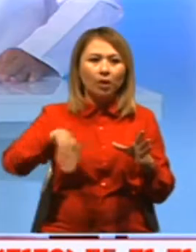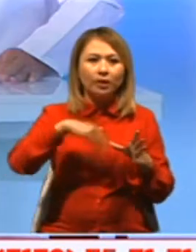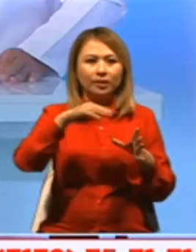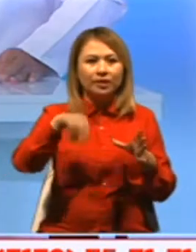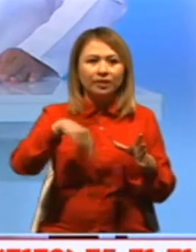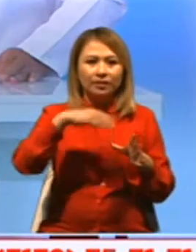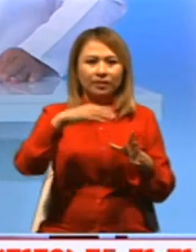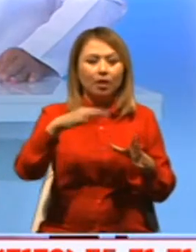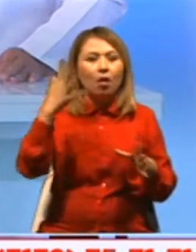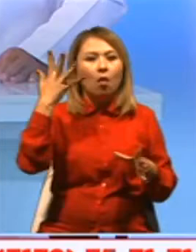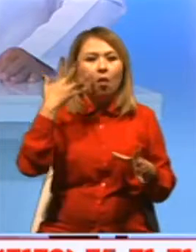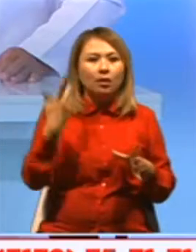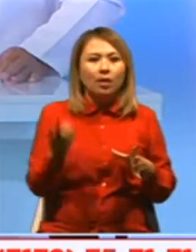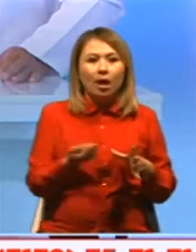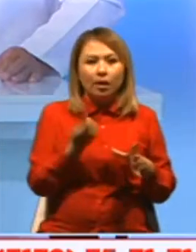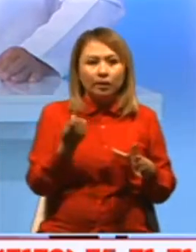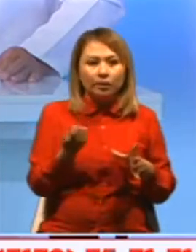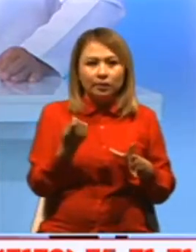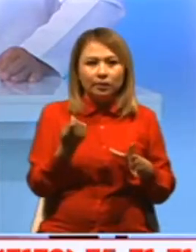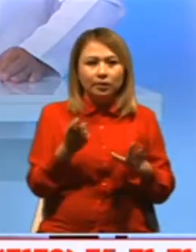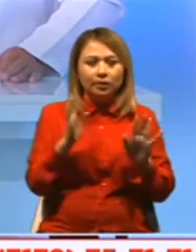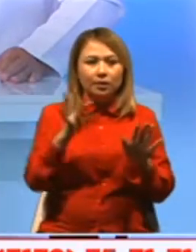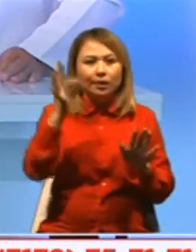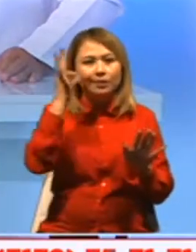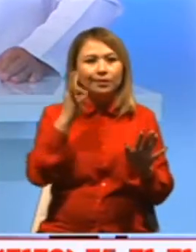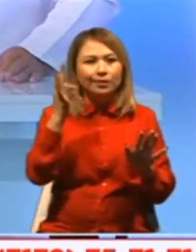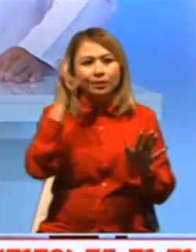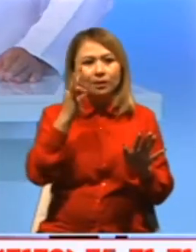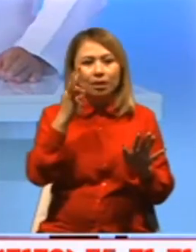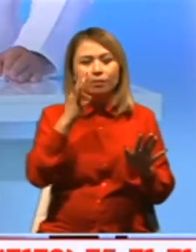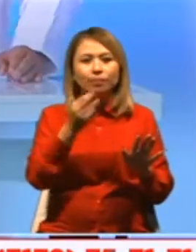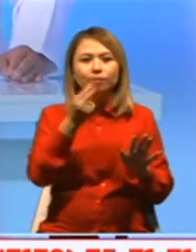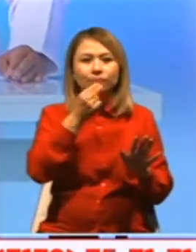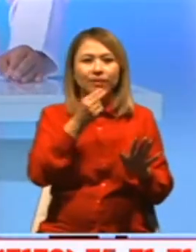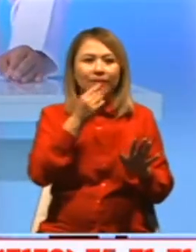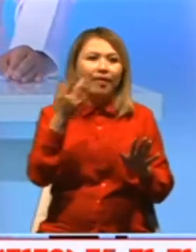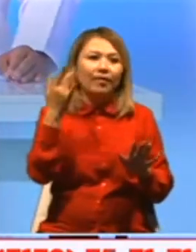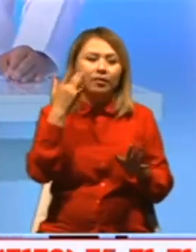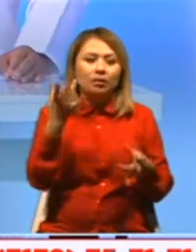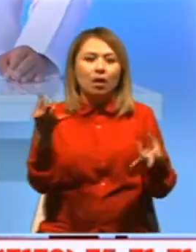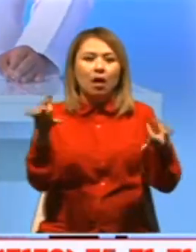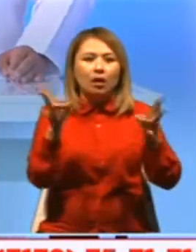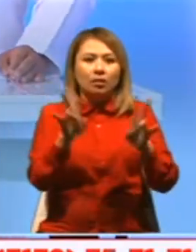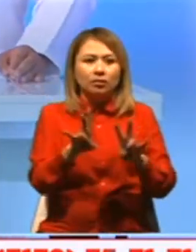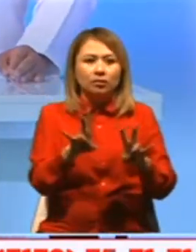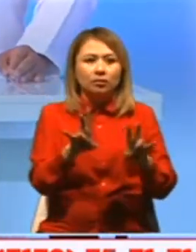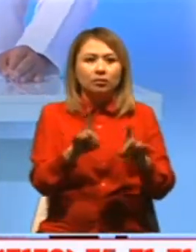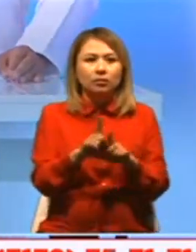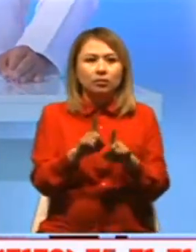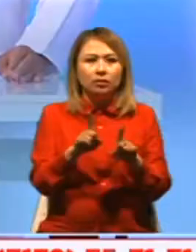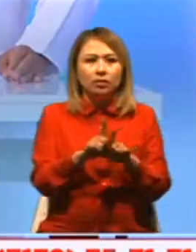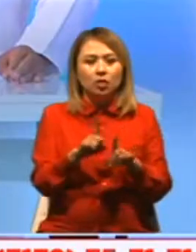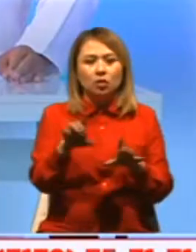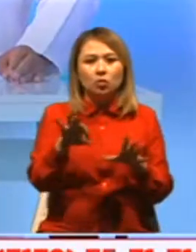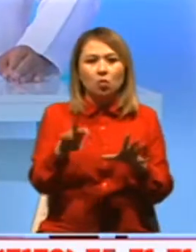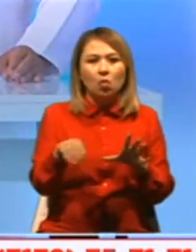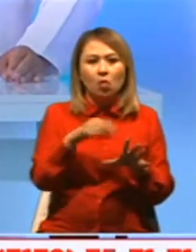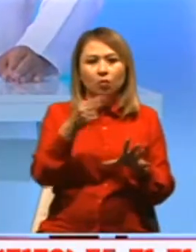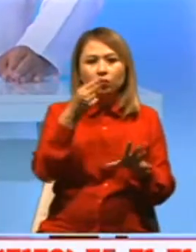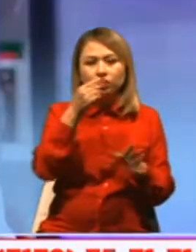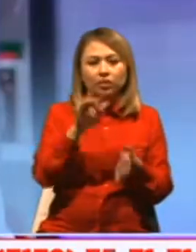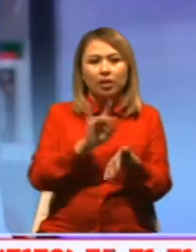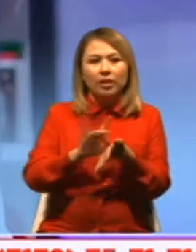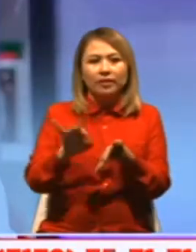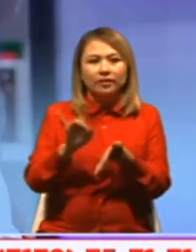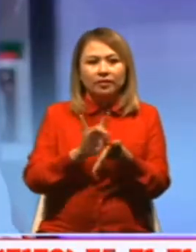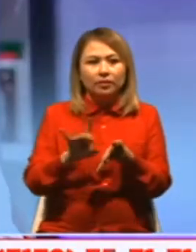тұздарды аз қолданса, тек қана біреулер тәттіні ғана жейтін, сладкое ешкі дейді ғой енді, сондай тәттіні ғана жеп, бірақ тұзды тамақтарды көп жемейтін